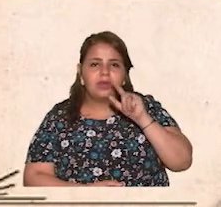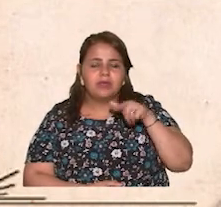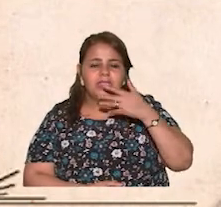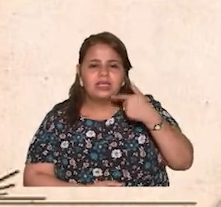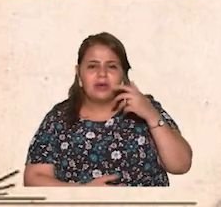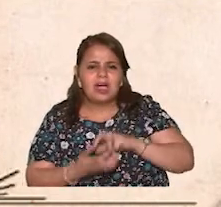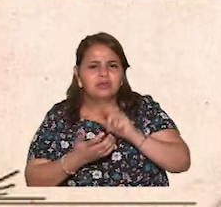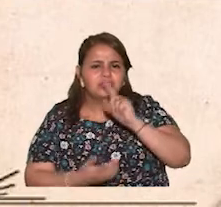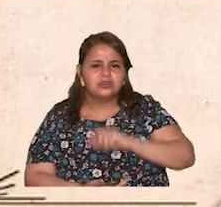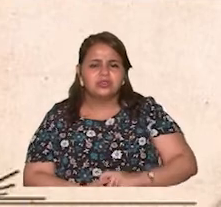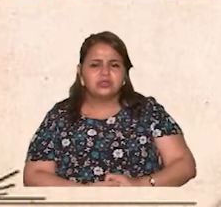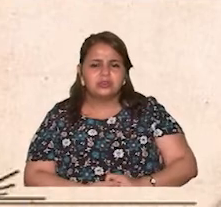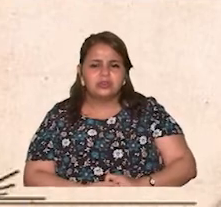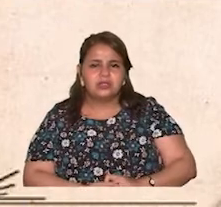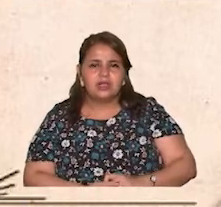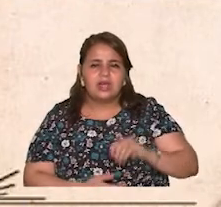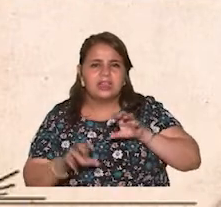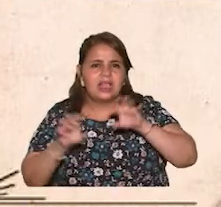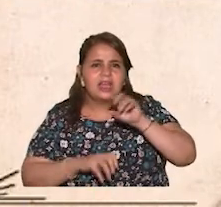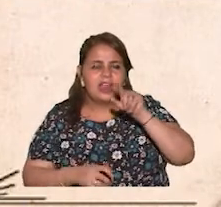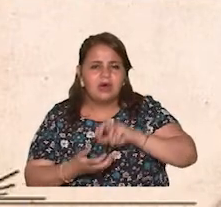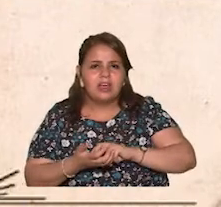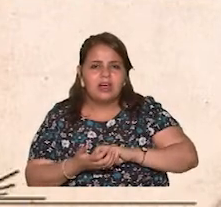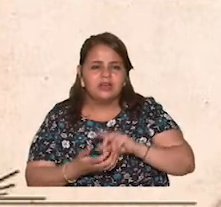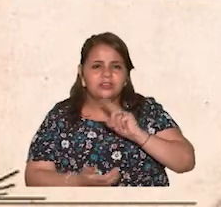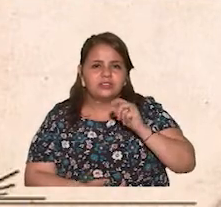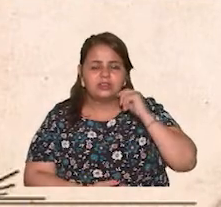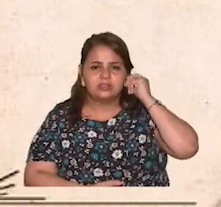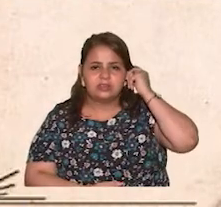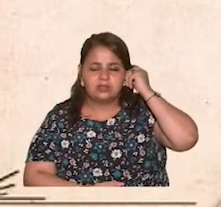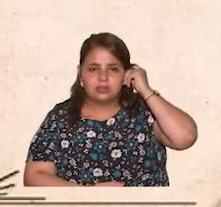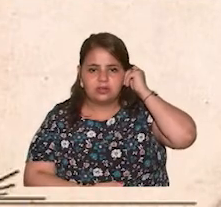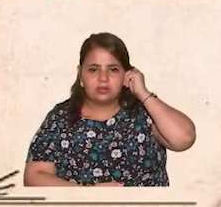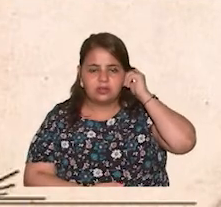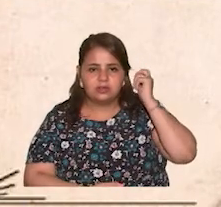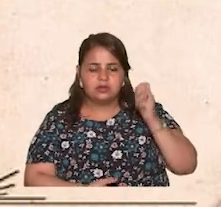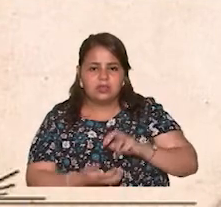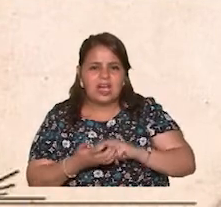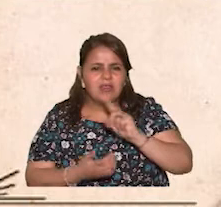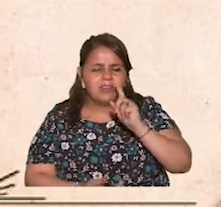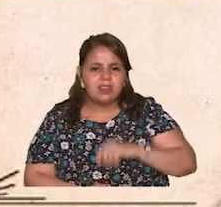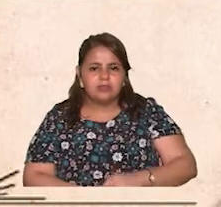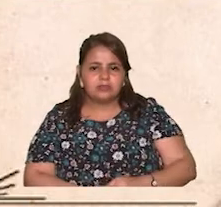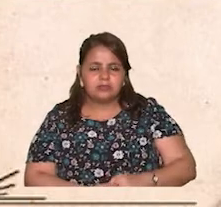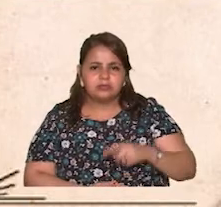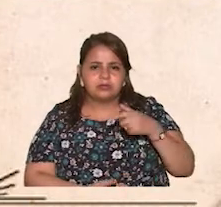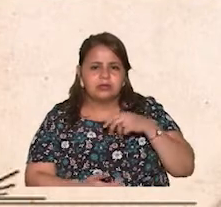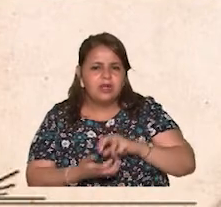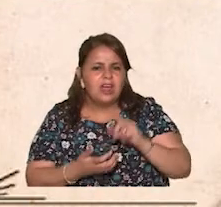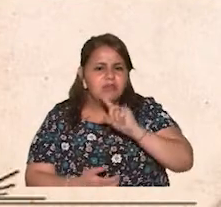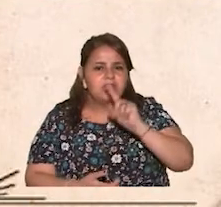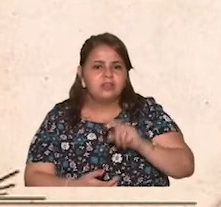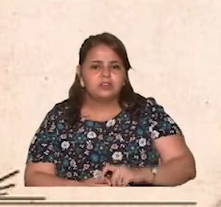خافش. فكان راجل قال انا مش هغير عوايدي عشان انا خايف، انا مش بخاف. والانجيل وصانا كتير ما